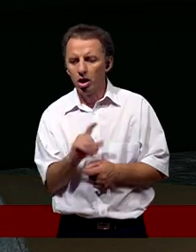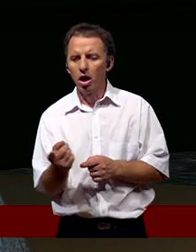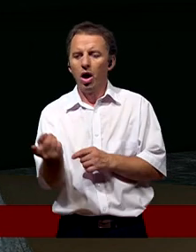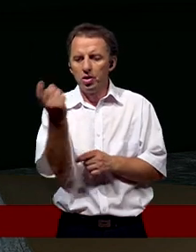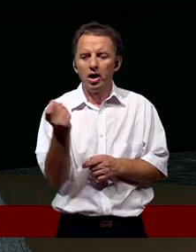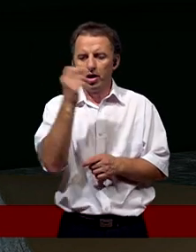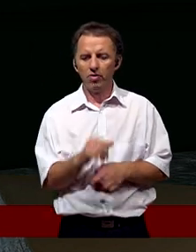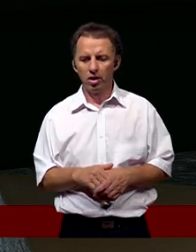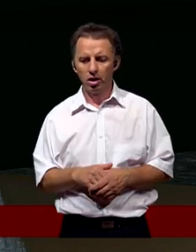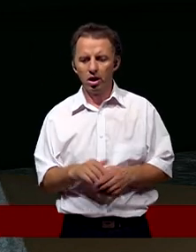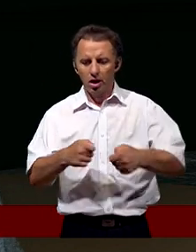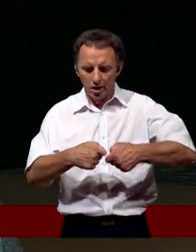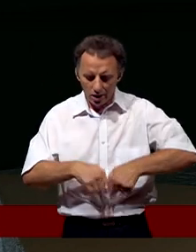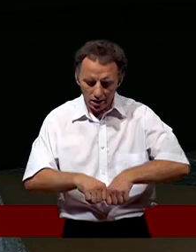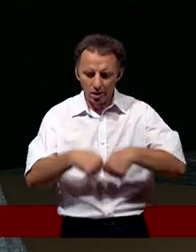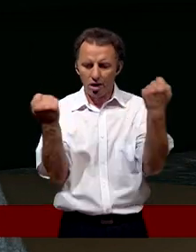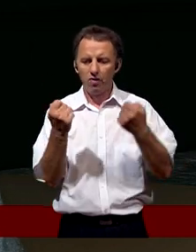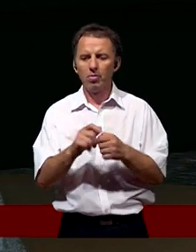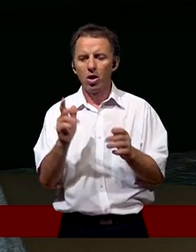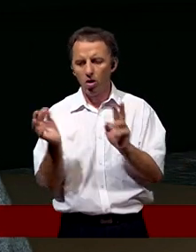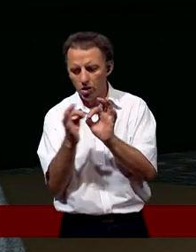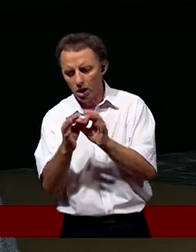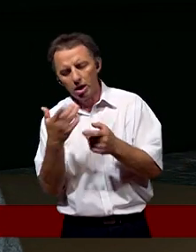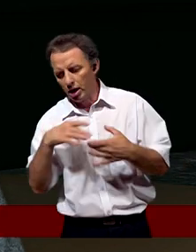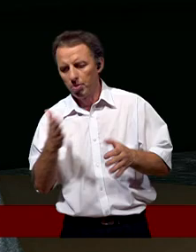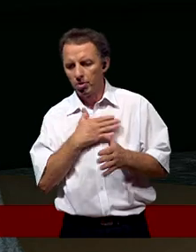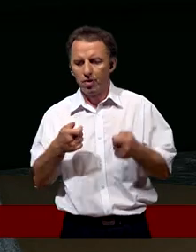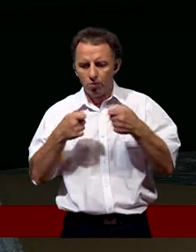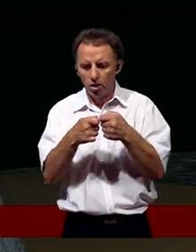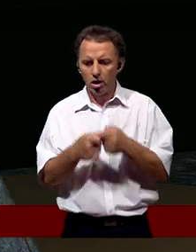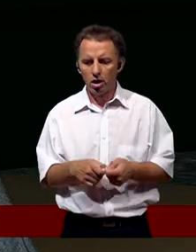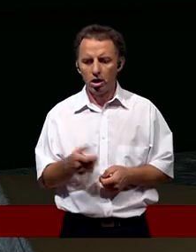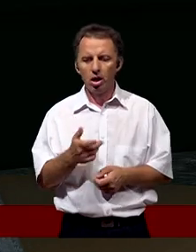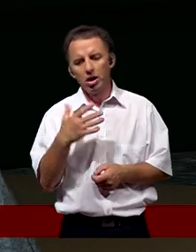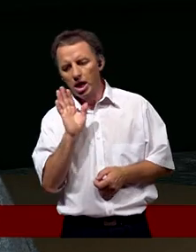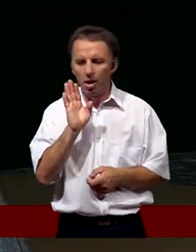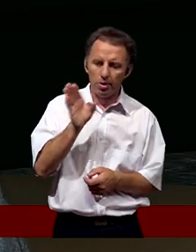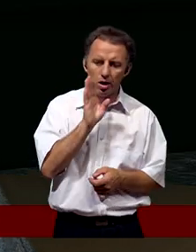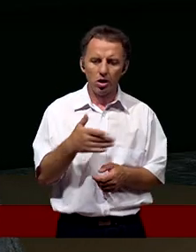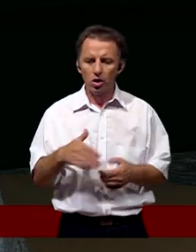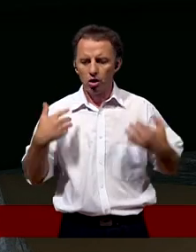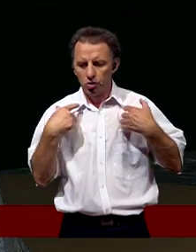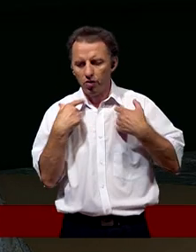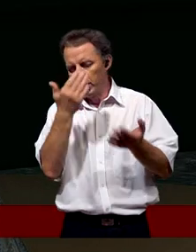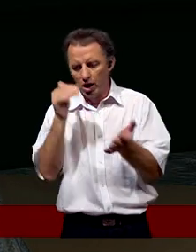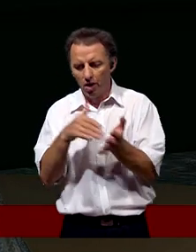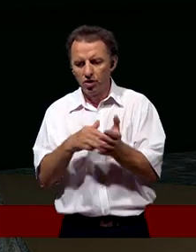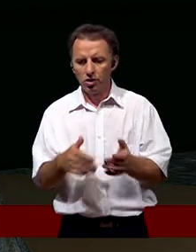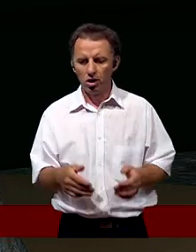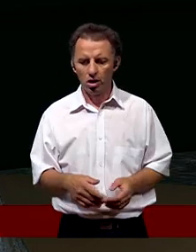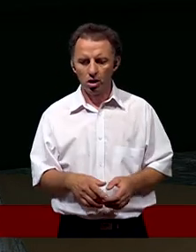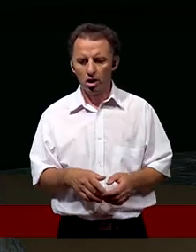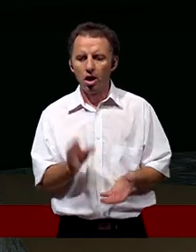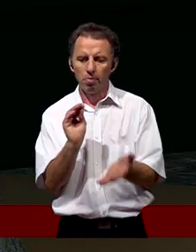niego nie odzywamy? Zrywamy kontakty, omijamy go, nie chcemy mieć z nim nic wspólnego, ale niby nie żywimy do niego